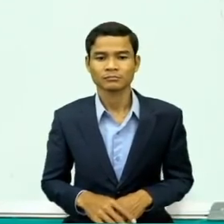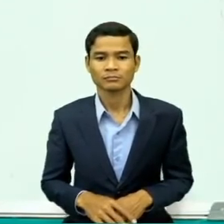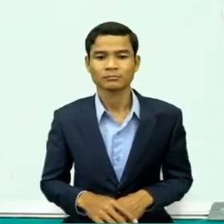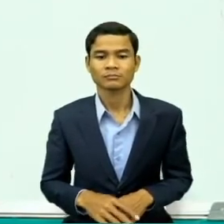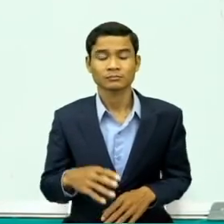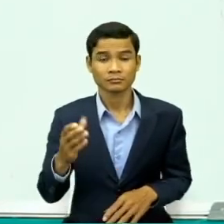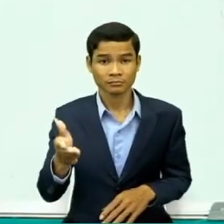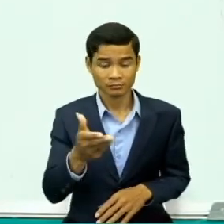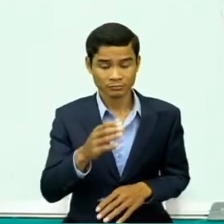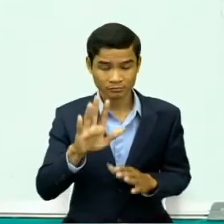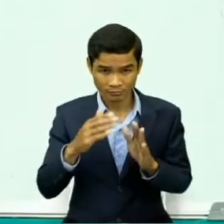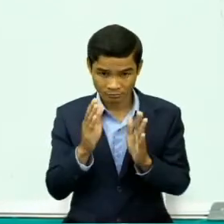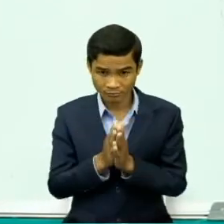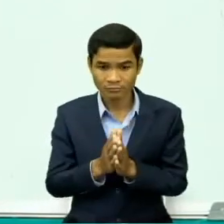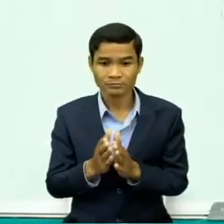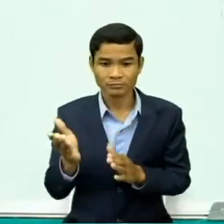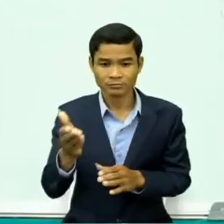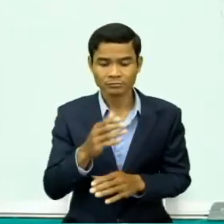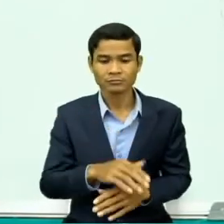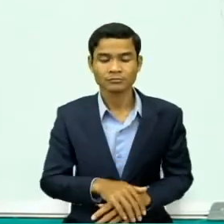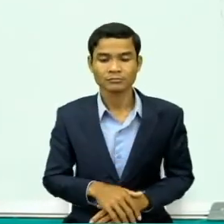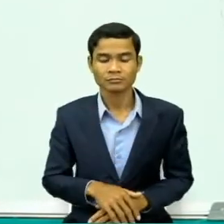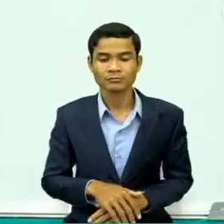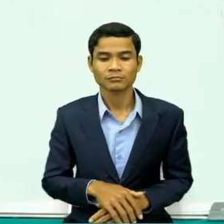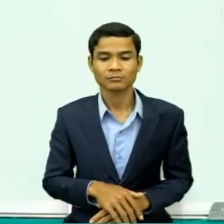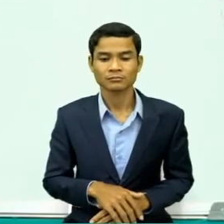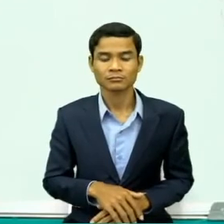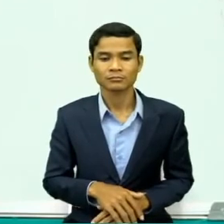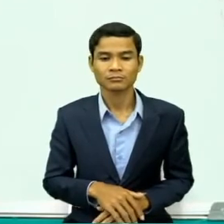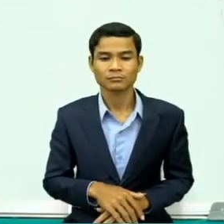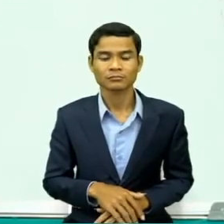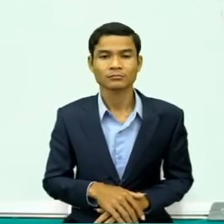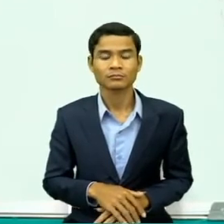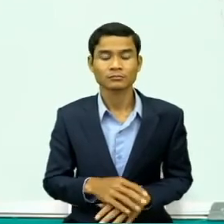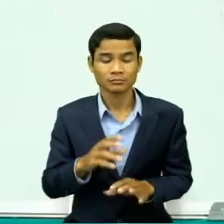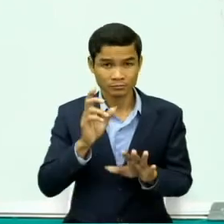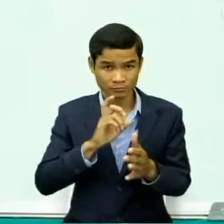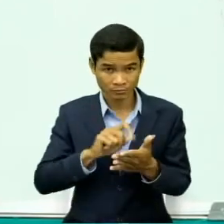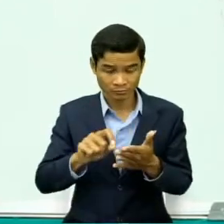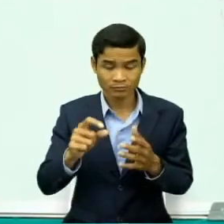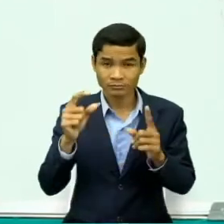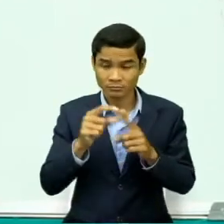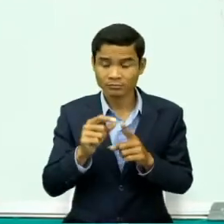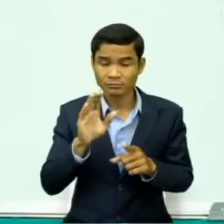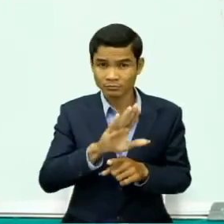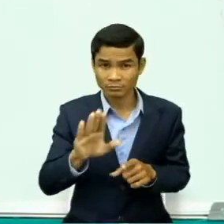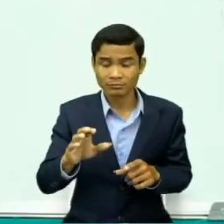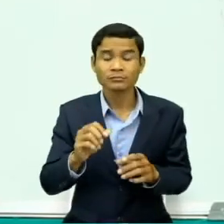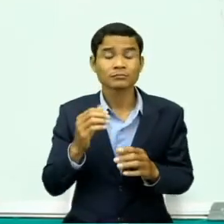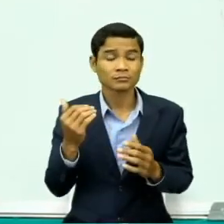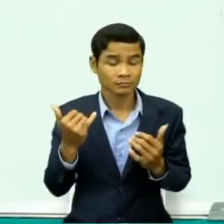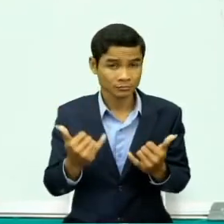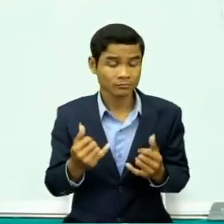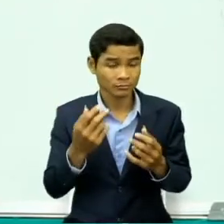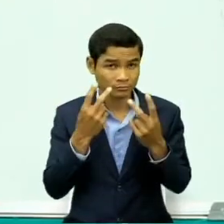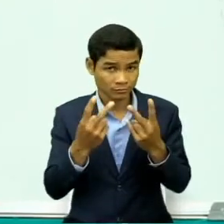chà con này lời con tìm khốn chà sơ sơ bia là khốn ấy 200 tiền tốt chỉ mùi nè kêu